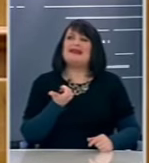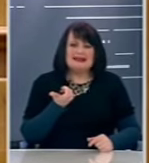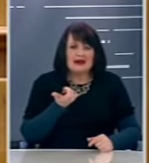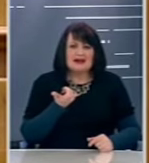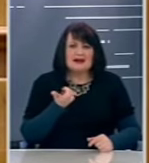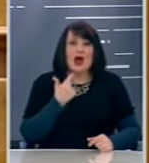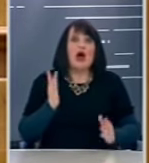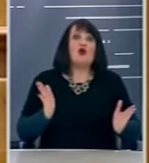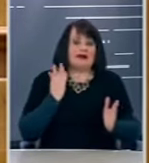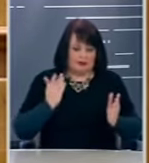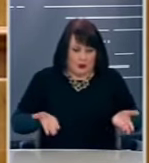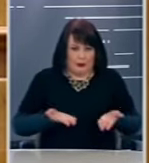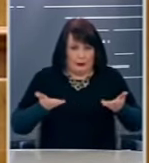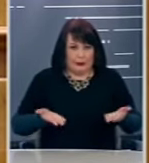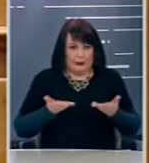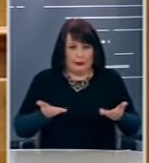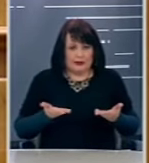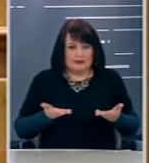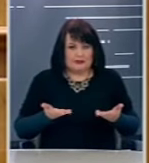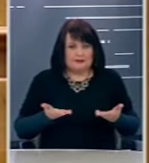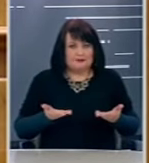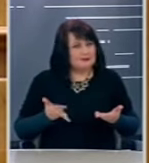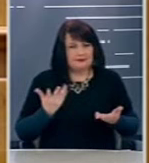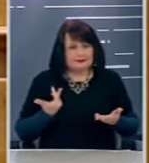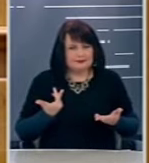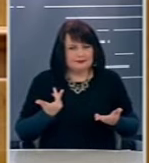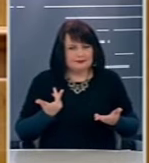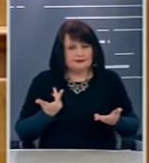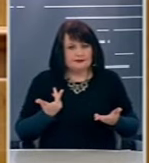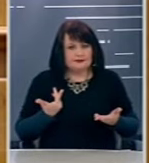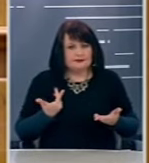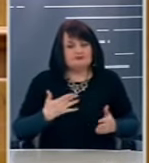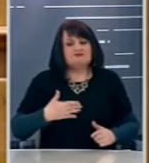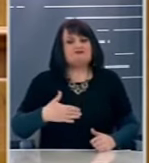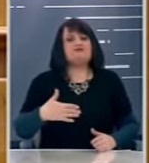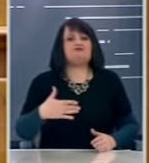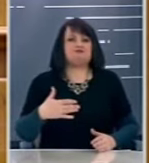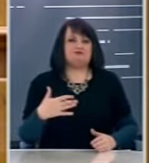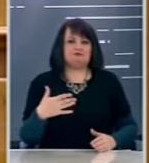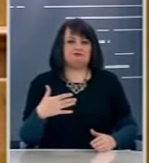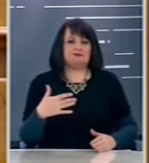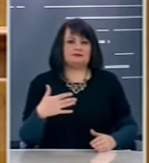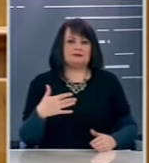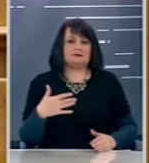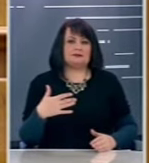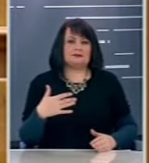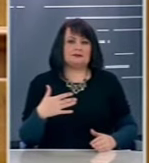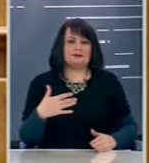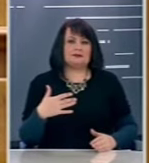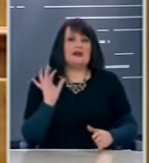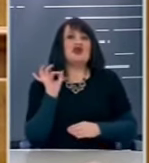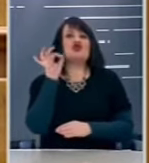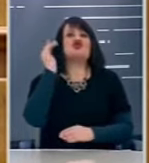όποιες ελαφρύνσεις θα τελούν υπό την αίρεση επίτευξης των δημοσιονομικών